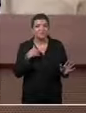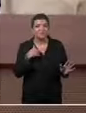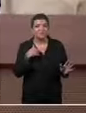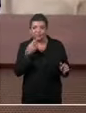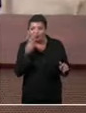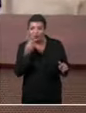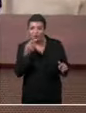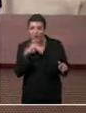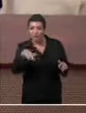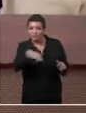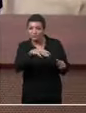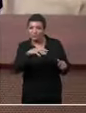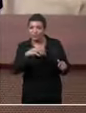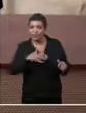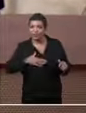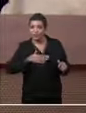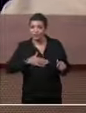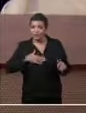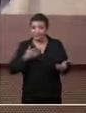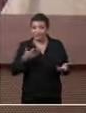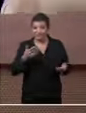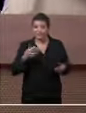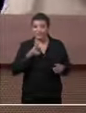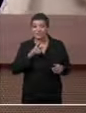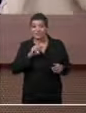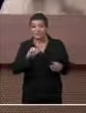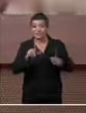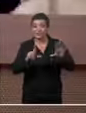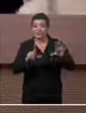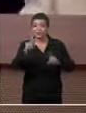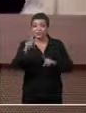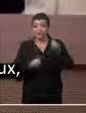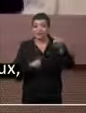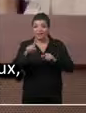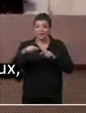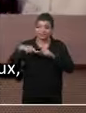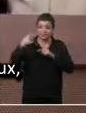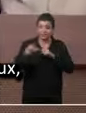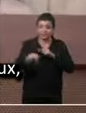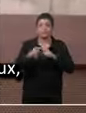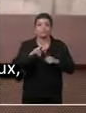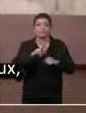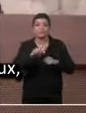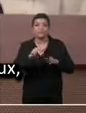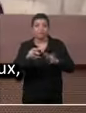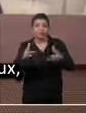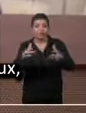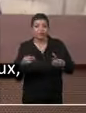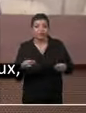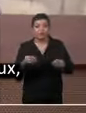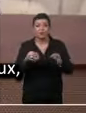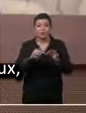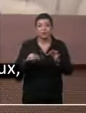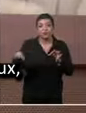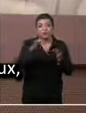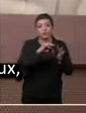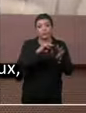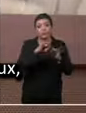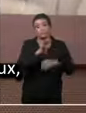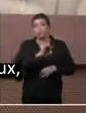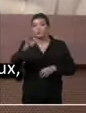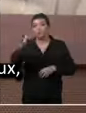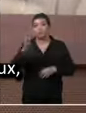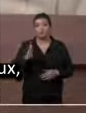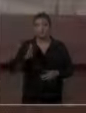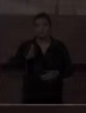satisfaction. Nous allons accueillir le 7 juillet prochain une arrivée du Tour de France à Bordeaux après